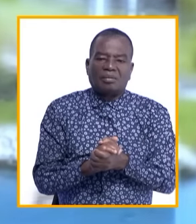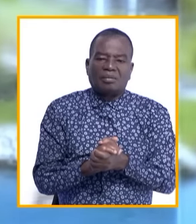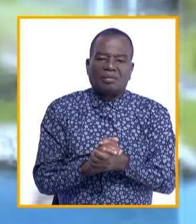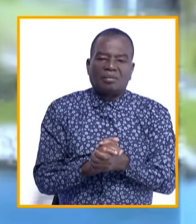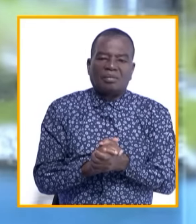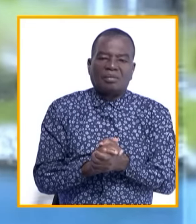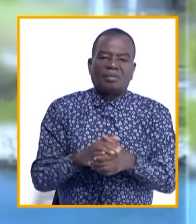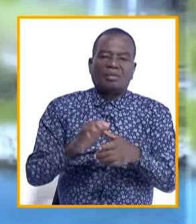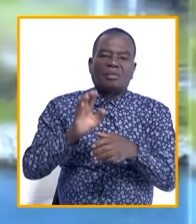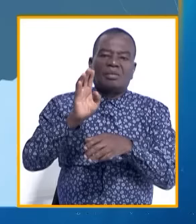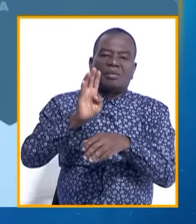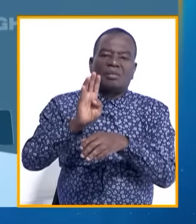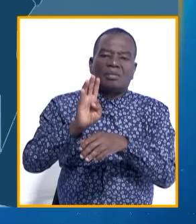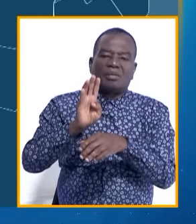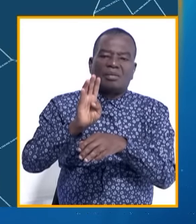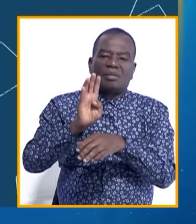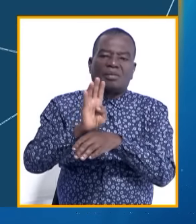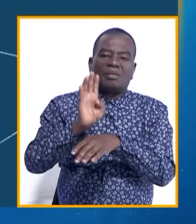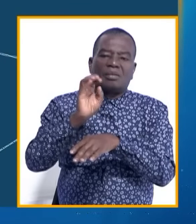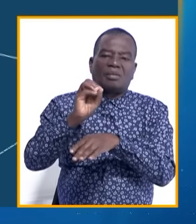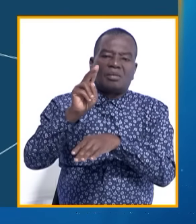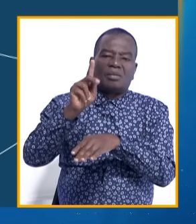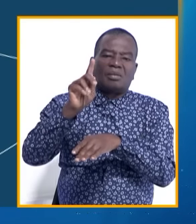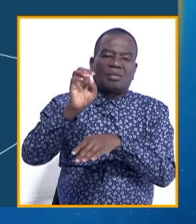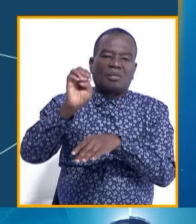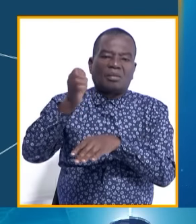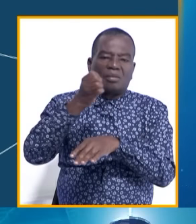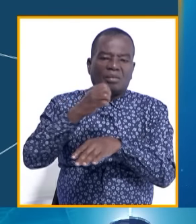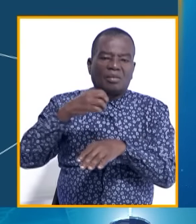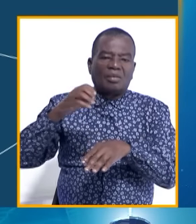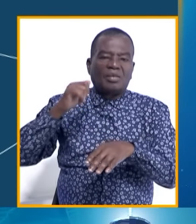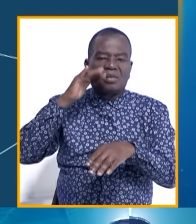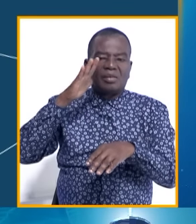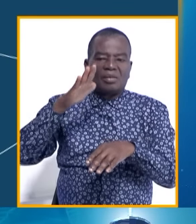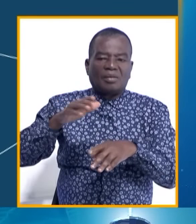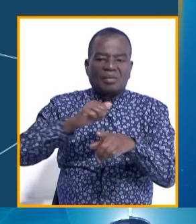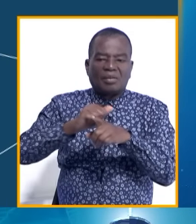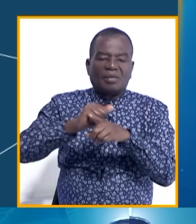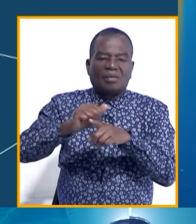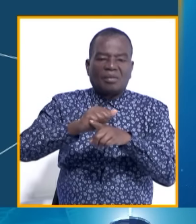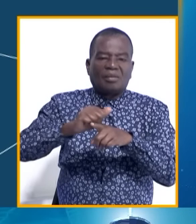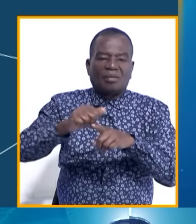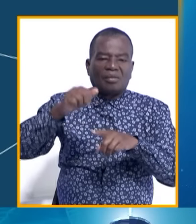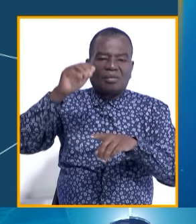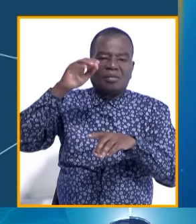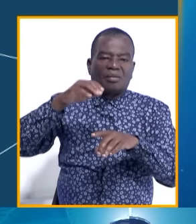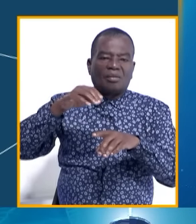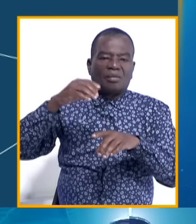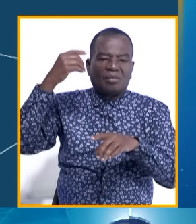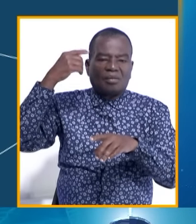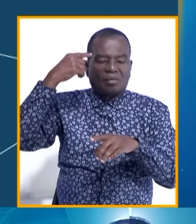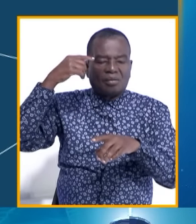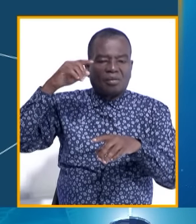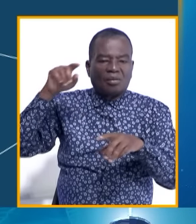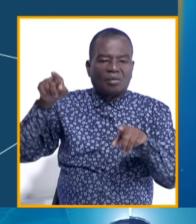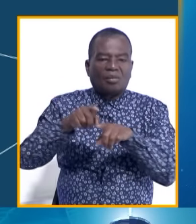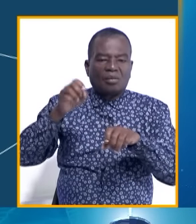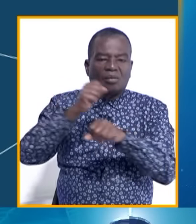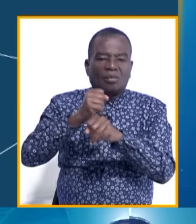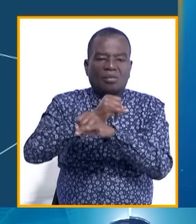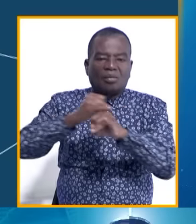expansion. Partons pour Boaké, où les femmes sont instruites sur l'entrepreneuriat. Une formation pour